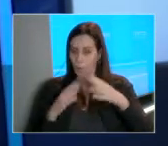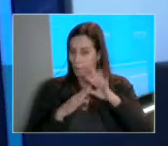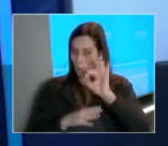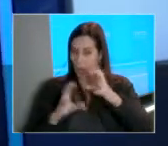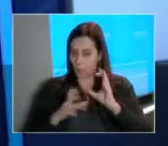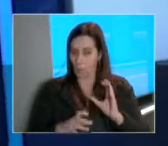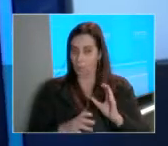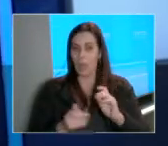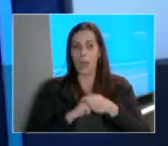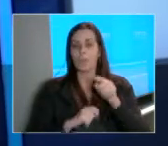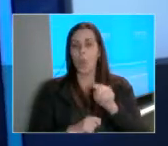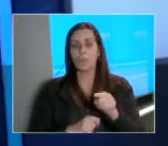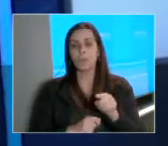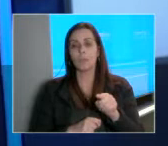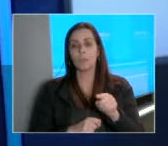שלהם,